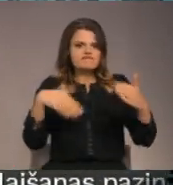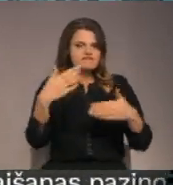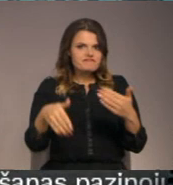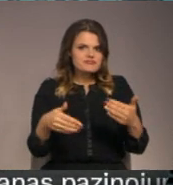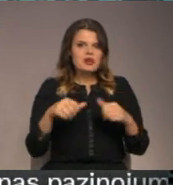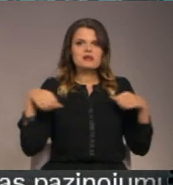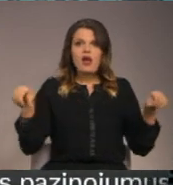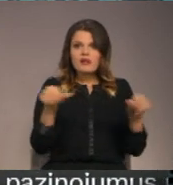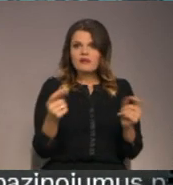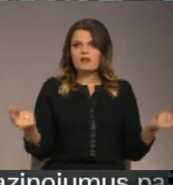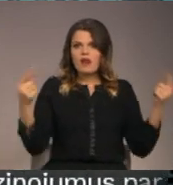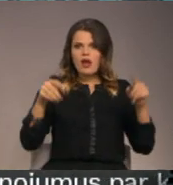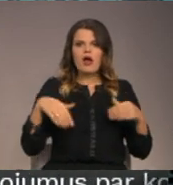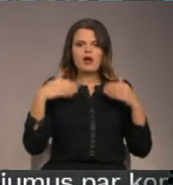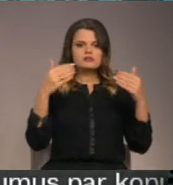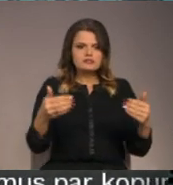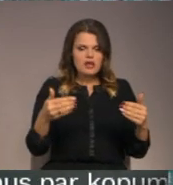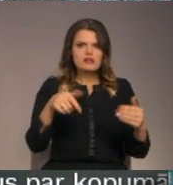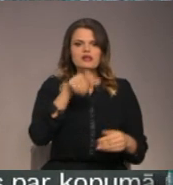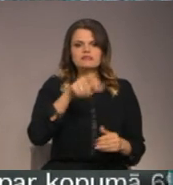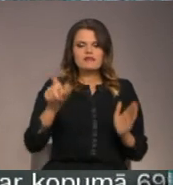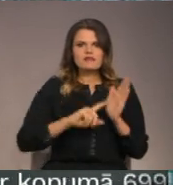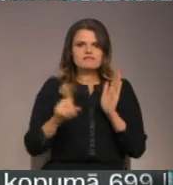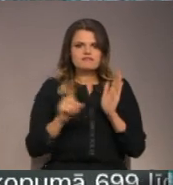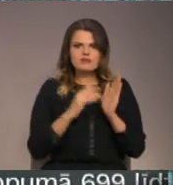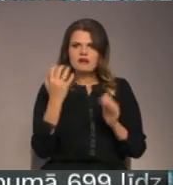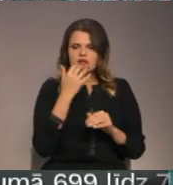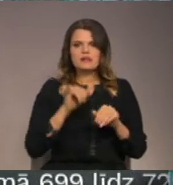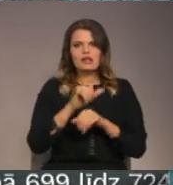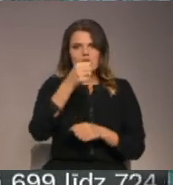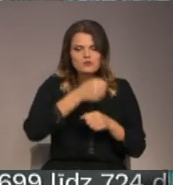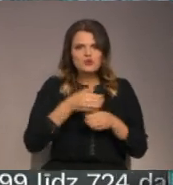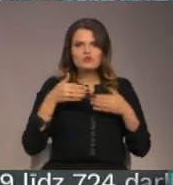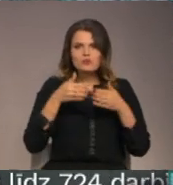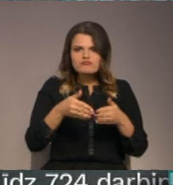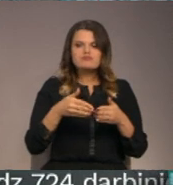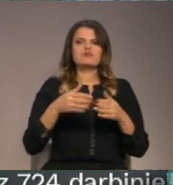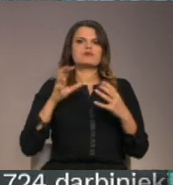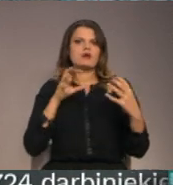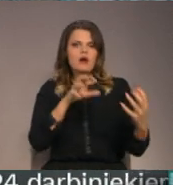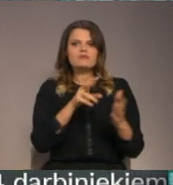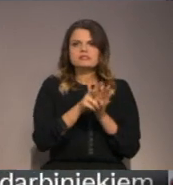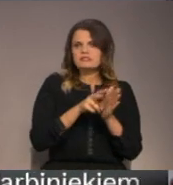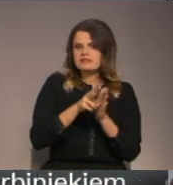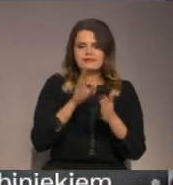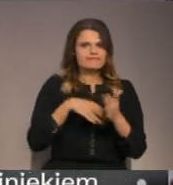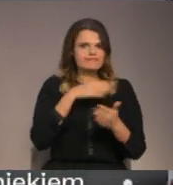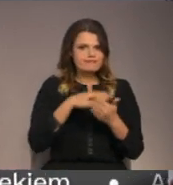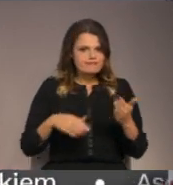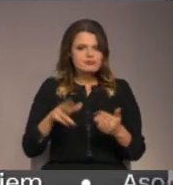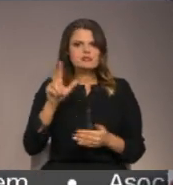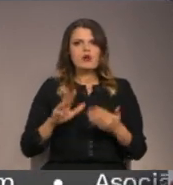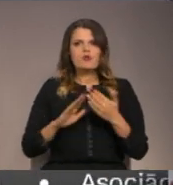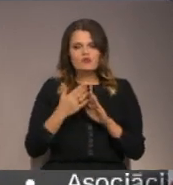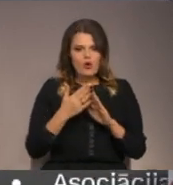kā karantīnas laikā atcelti starptautiskie pasažieru pārvadājumi caur lidostām, ostām ar autobusiem un dzelzceļu transportu, Daugavpils